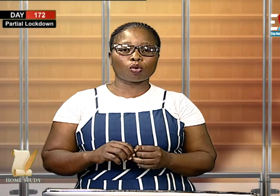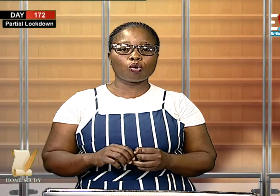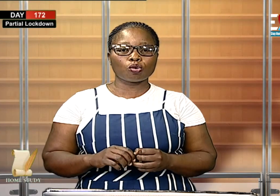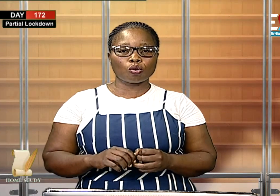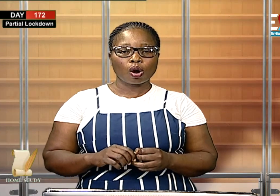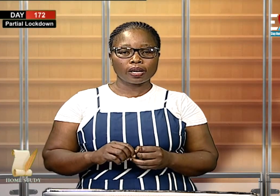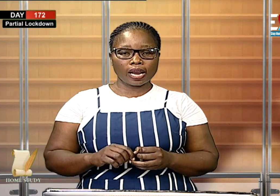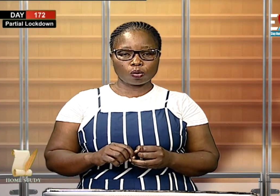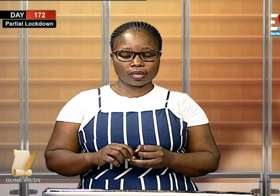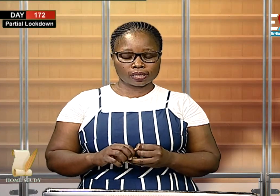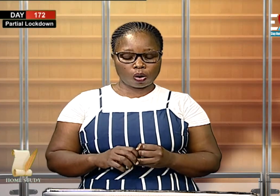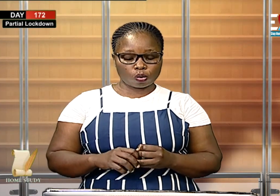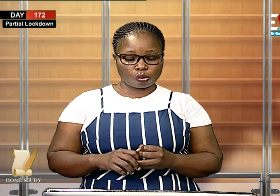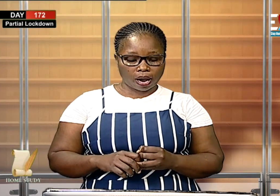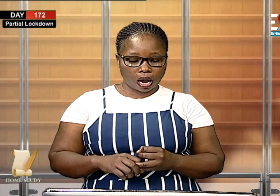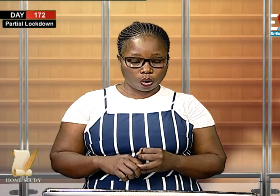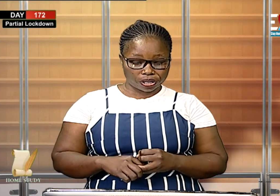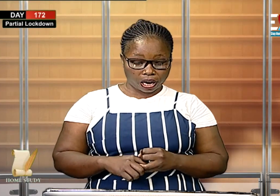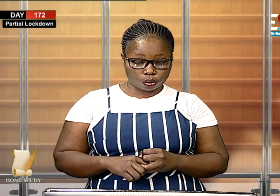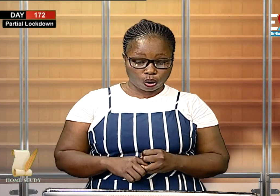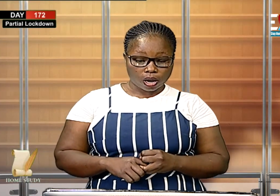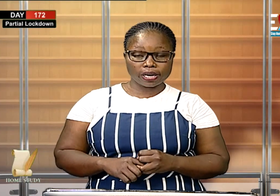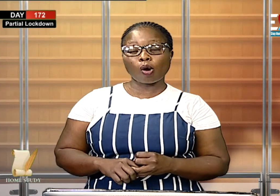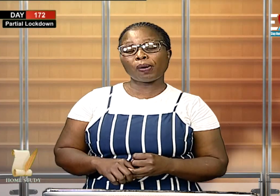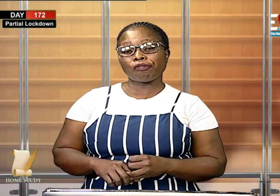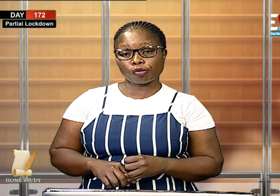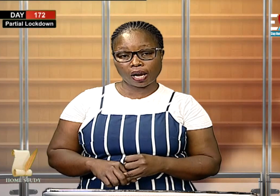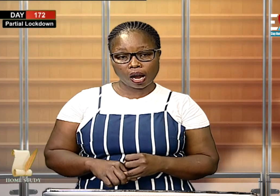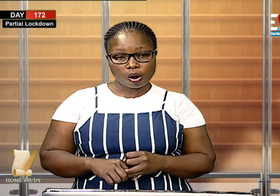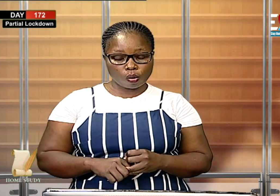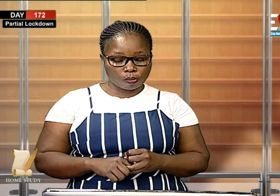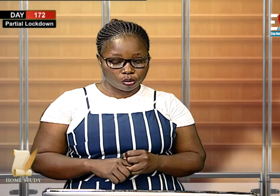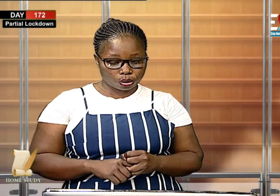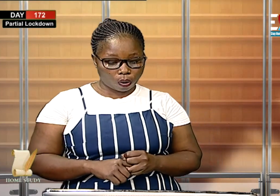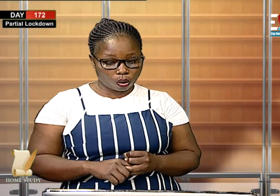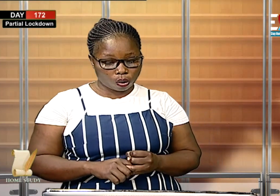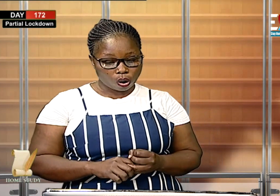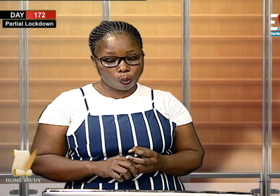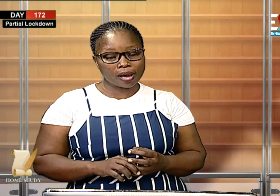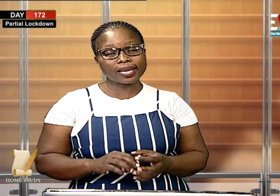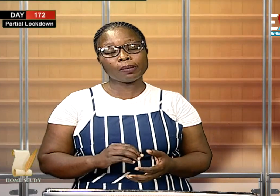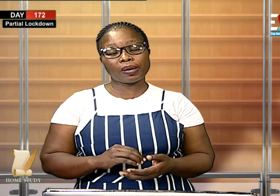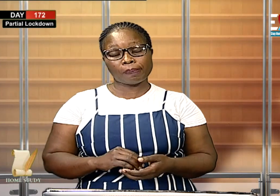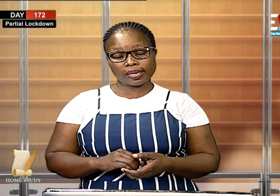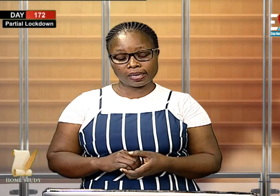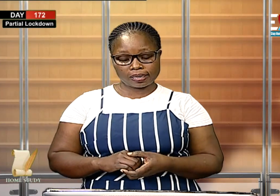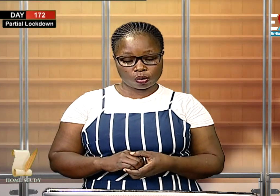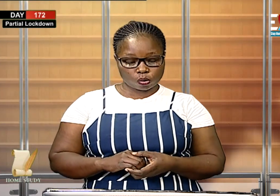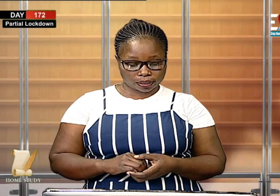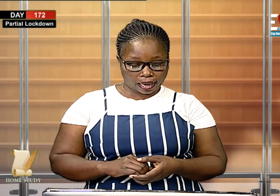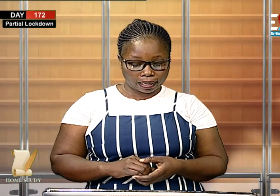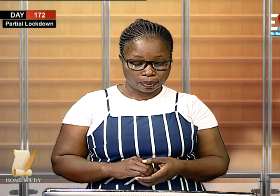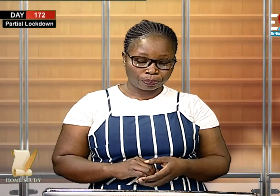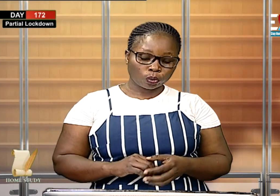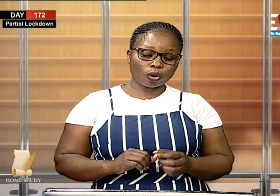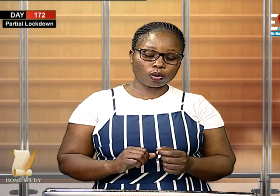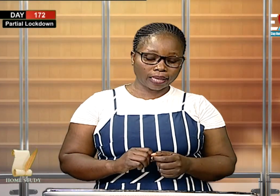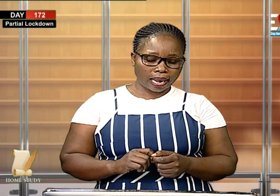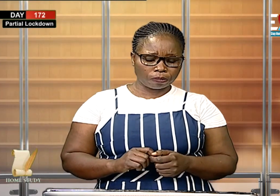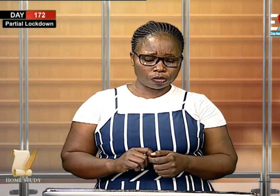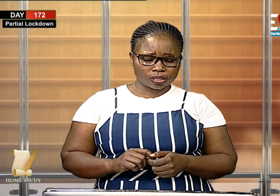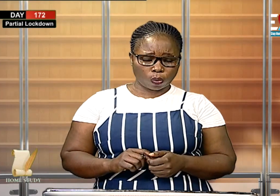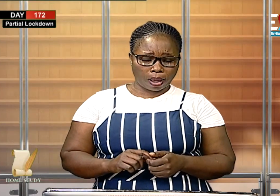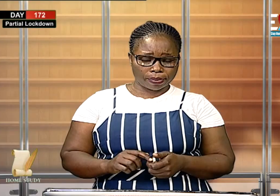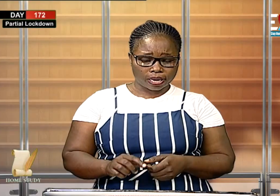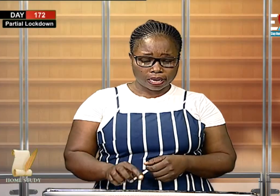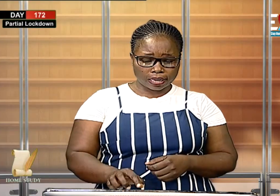ukunake kakhulu naku lesitawukhuluma ngako nyalo na uphemvula umbuto wakho waleli phepha leli lekucala.